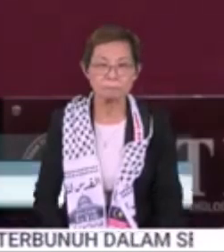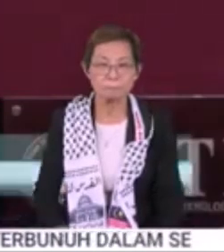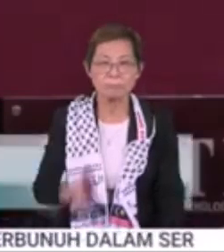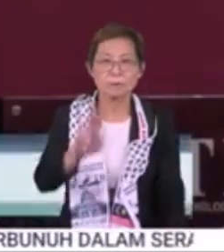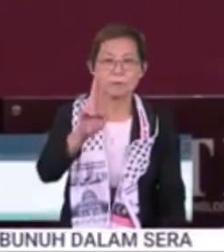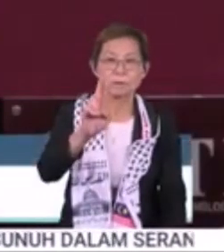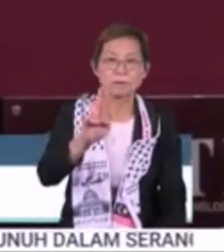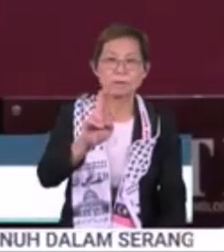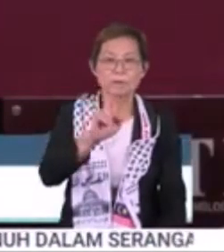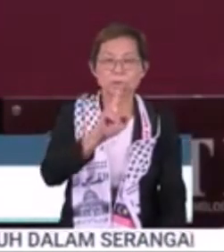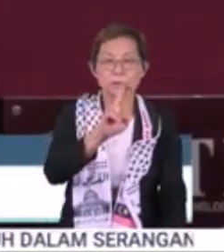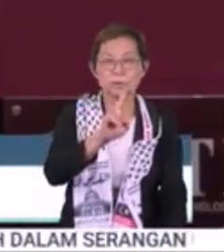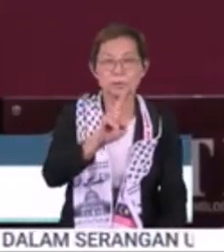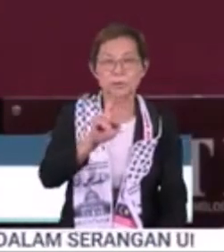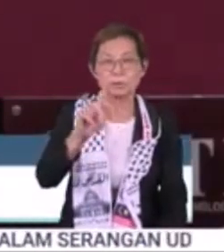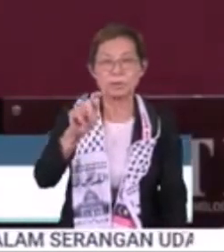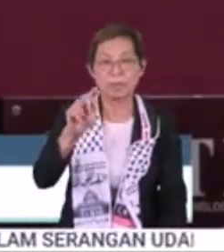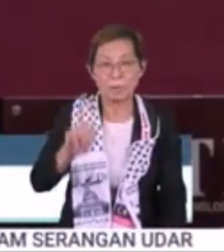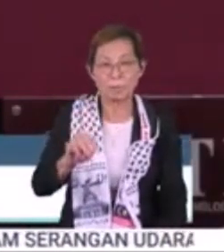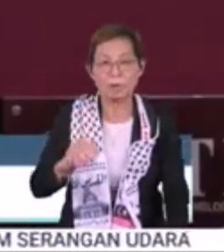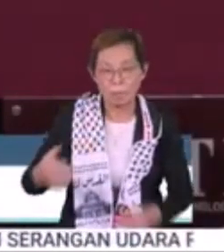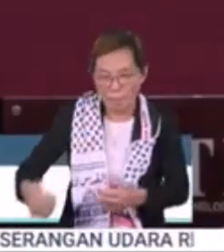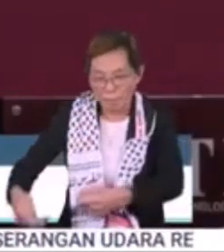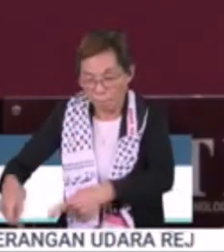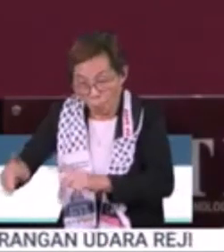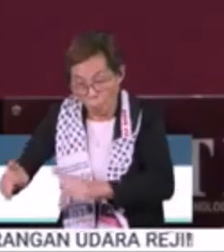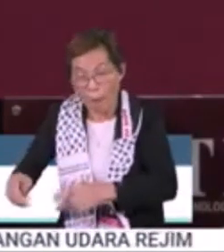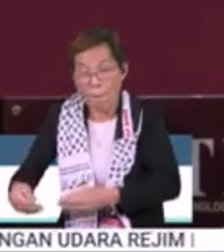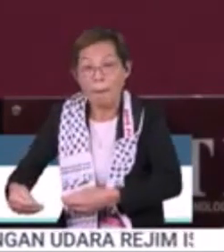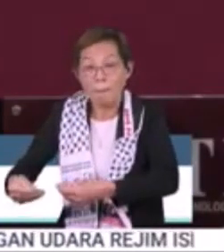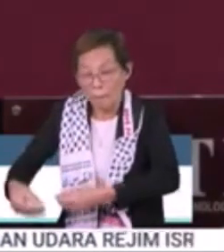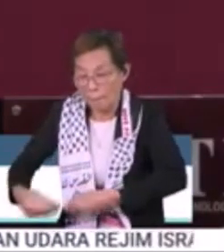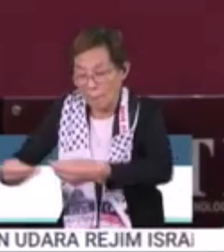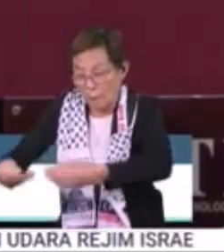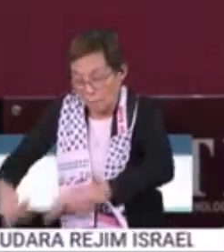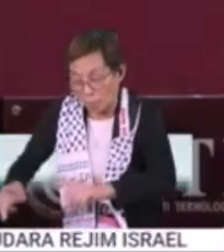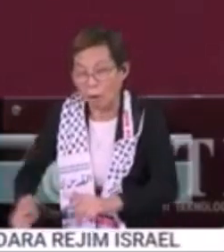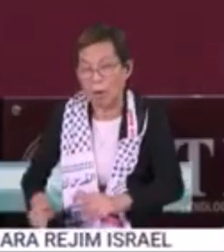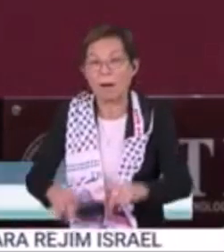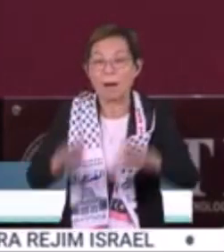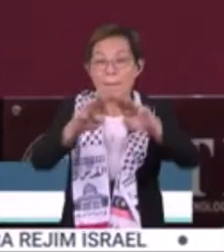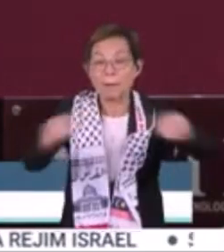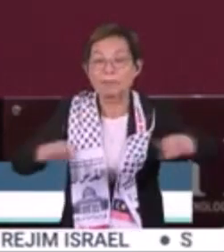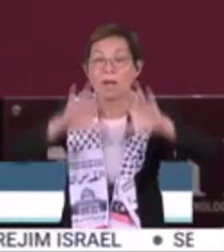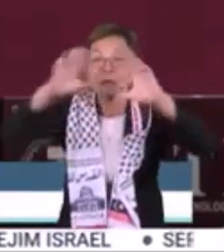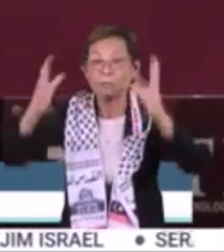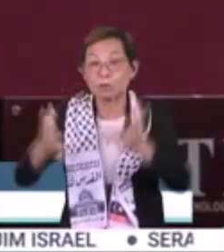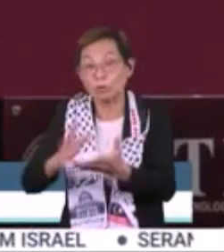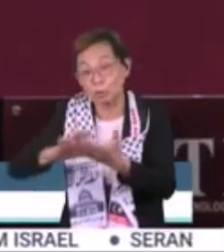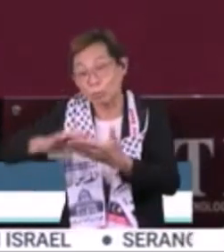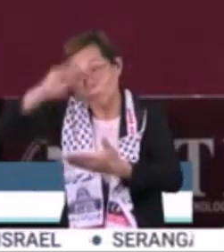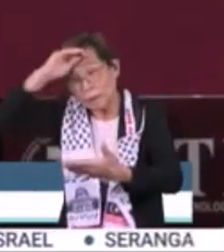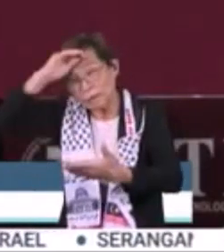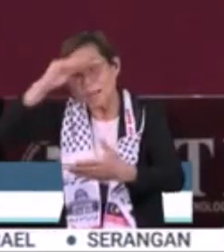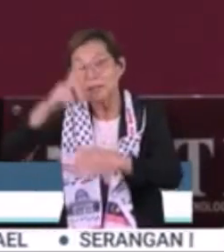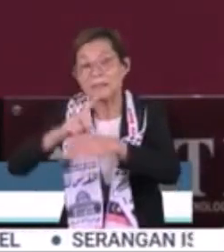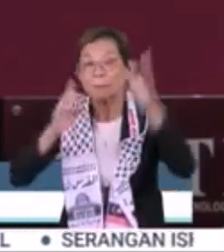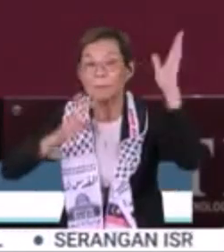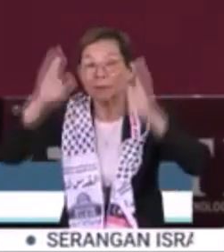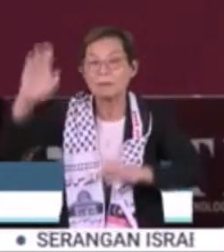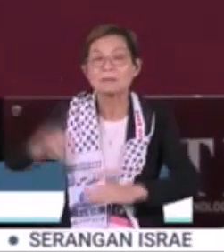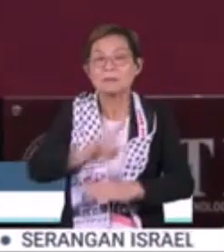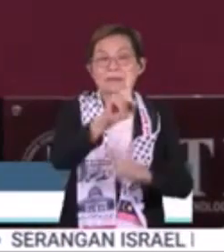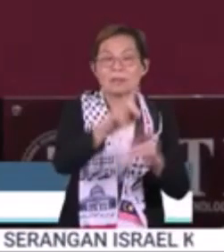UTM telah memberi peluang pada beberapa pelajar antarabangsa untuk mendapat pendidikan di Malaysia. Ini adalah